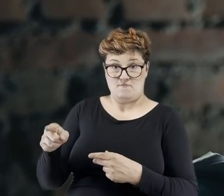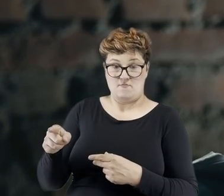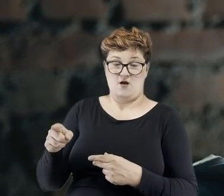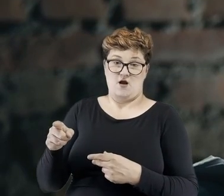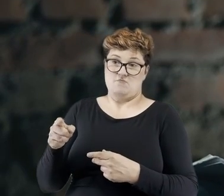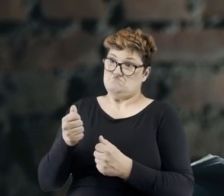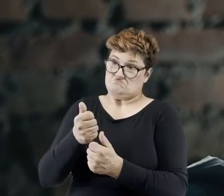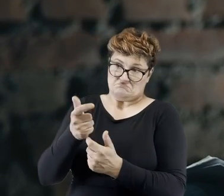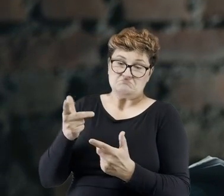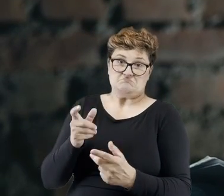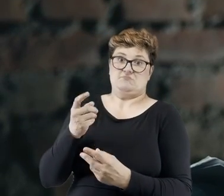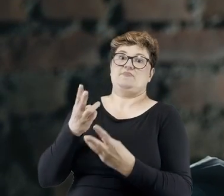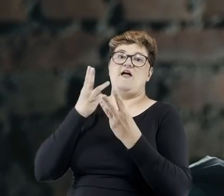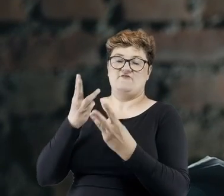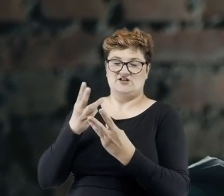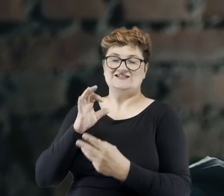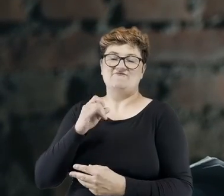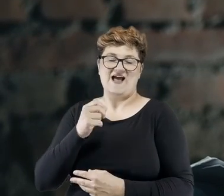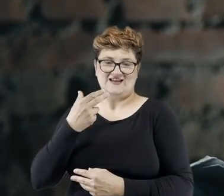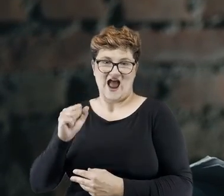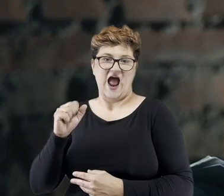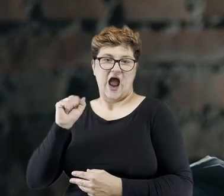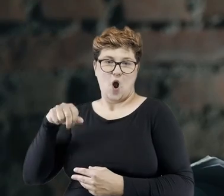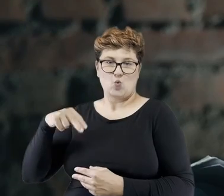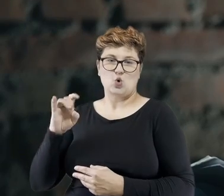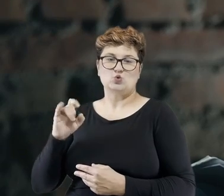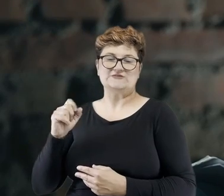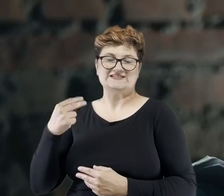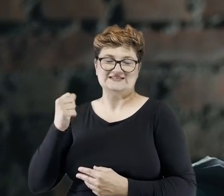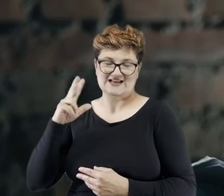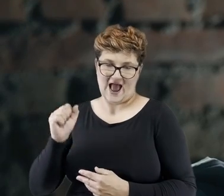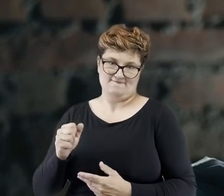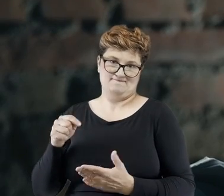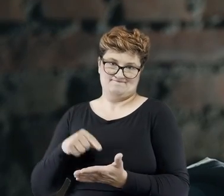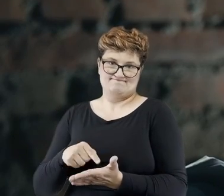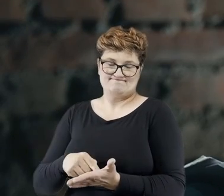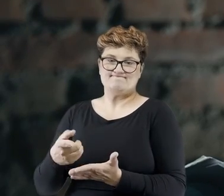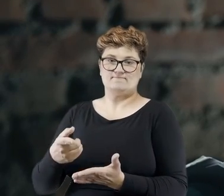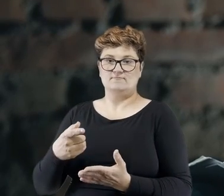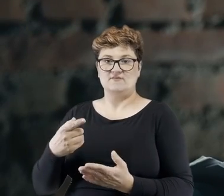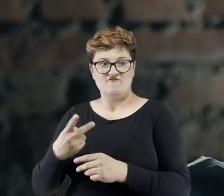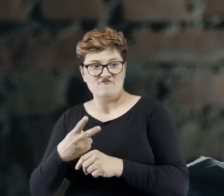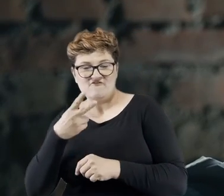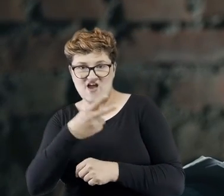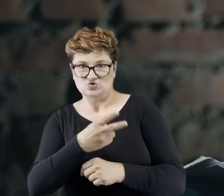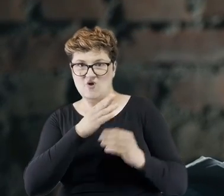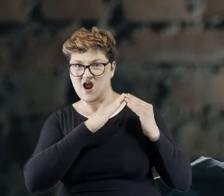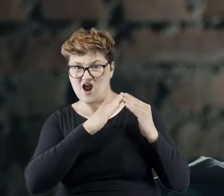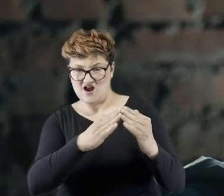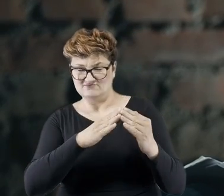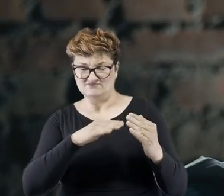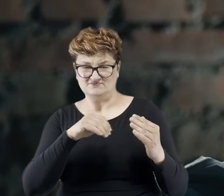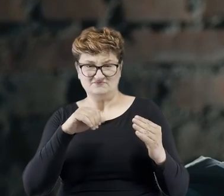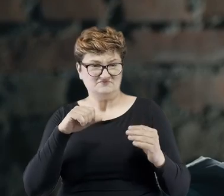w tych dobrych ludzi była Stefania Augustyńska, która kiedy weszła do baraku, w